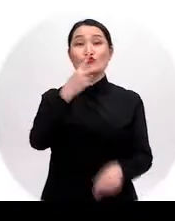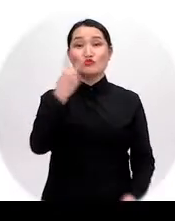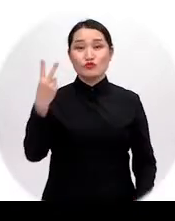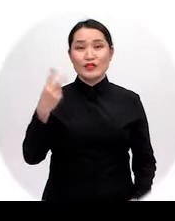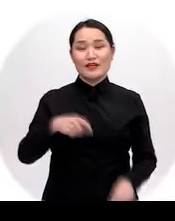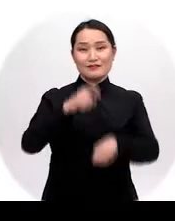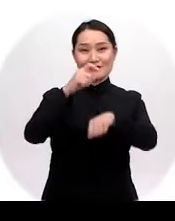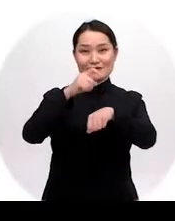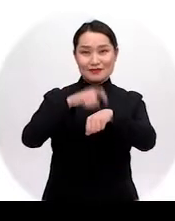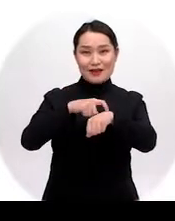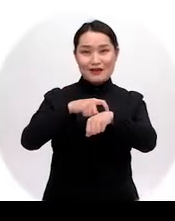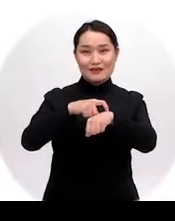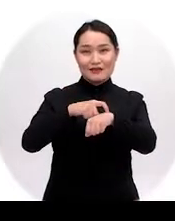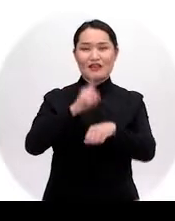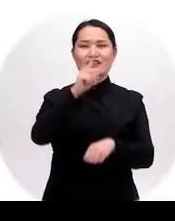зүгтэй, мөн